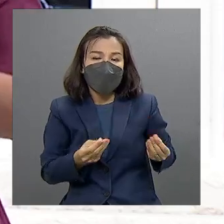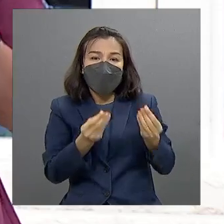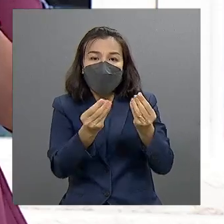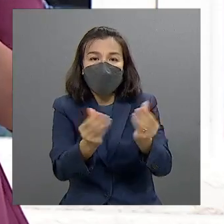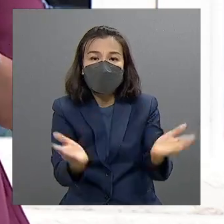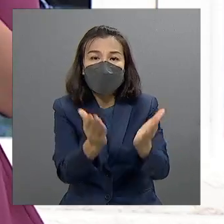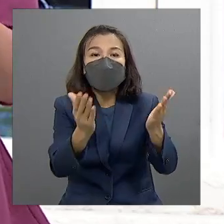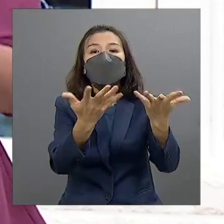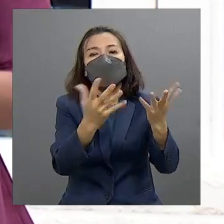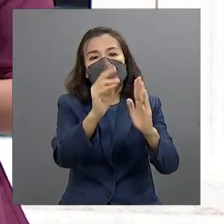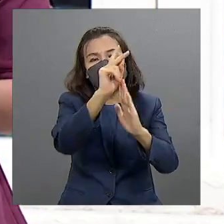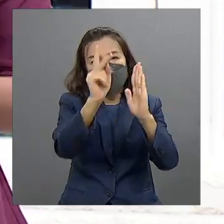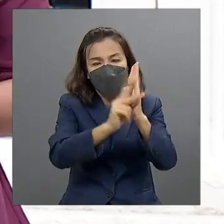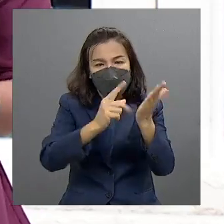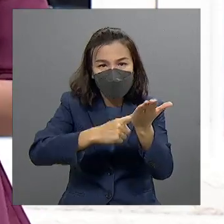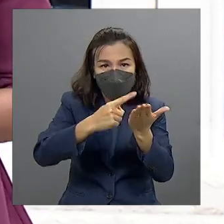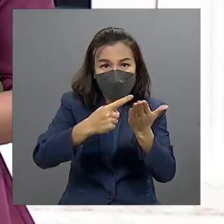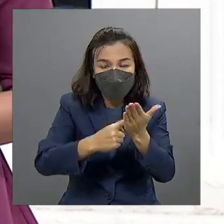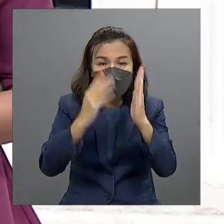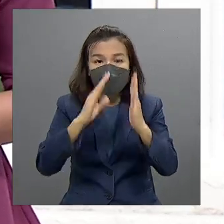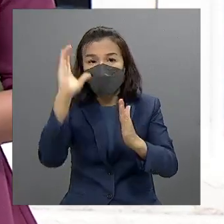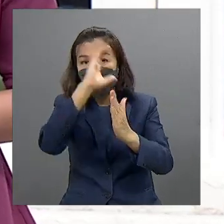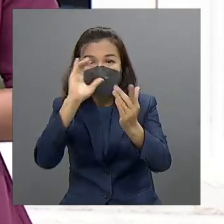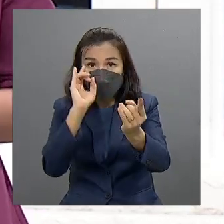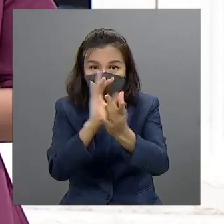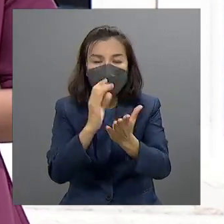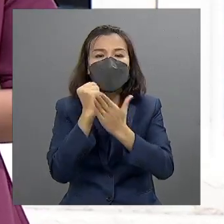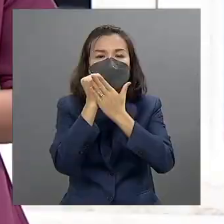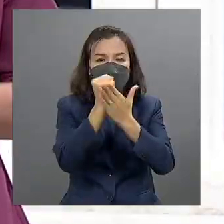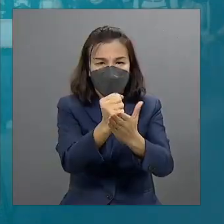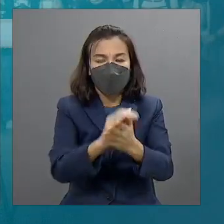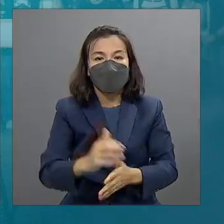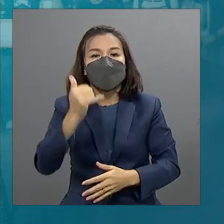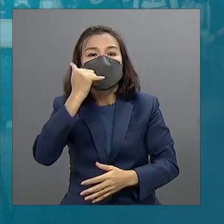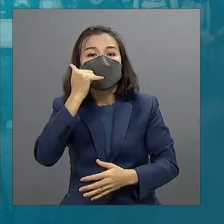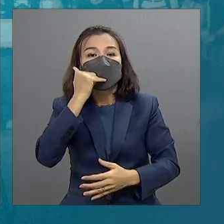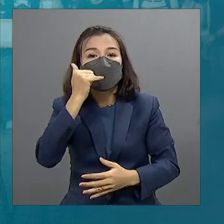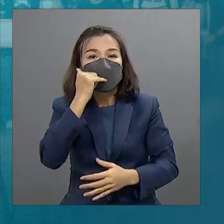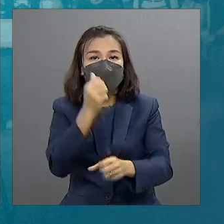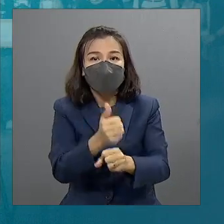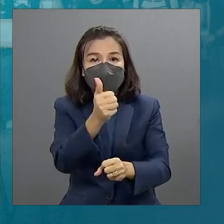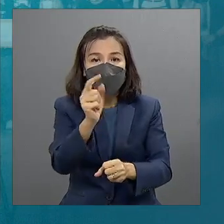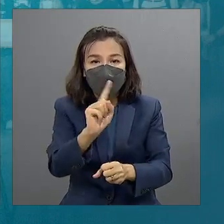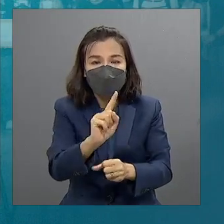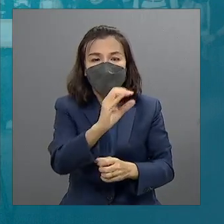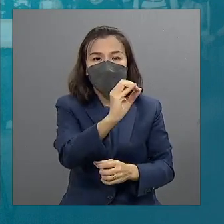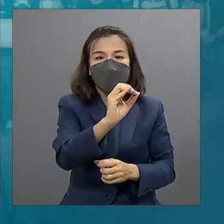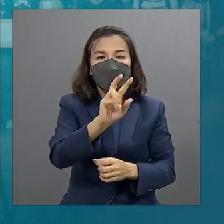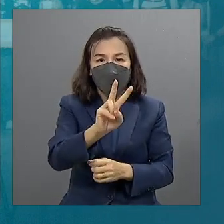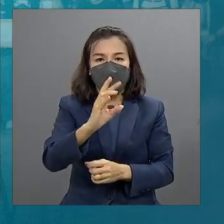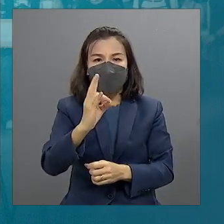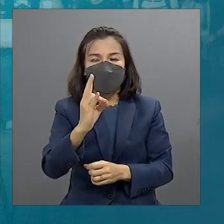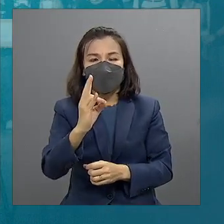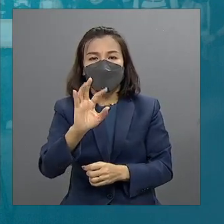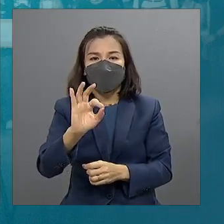หมายคนหายก็ช่วยหาให้นะคะ หมายเลกธุศัที่เราพ่พาอาศักันค่ะ027902111